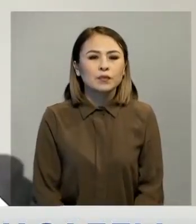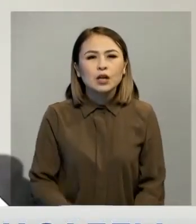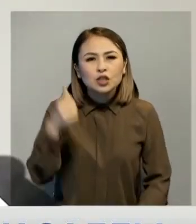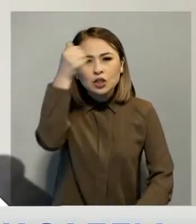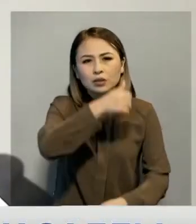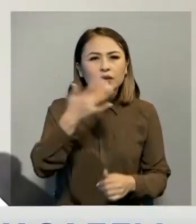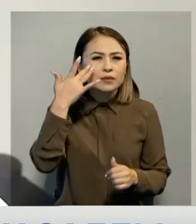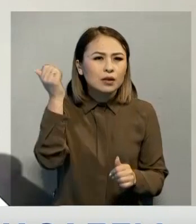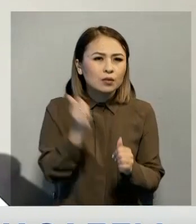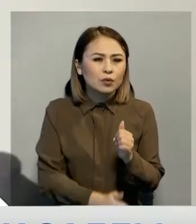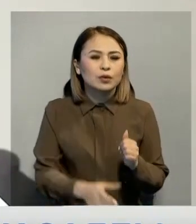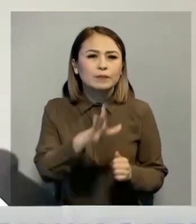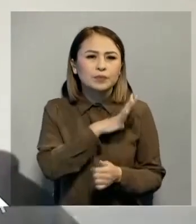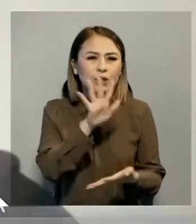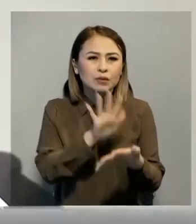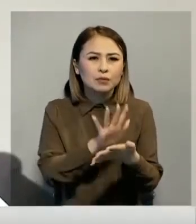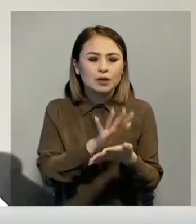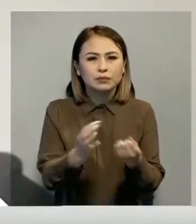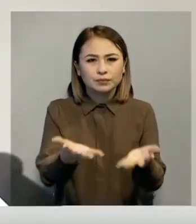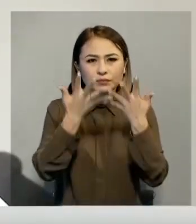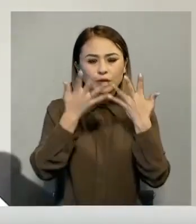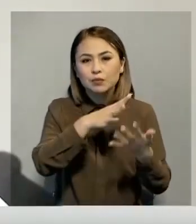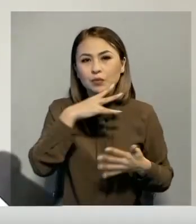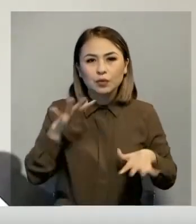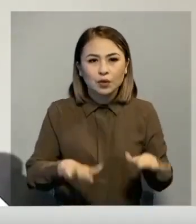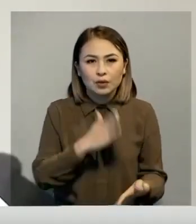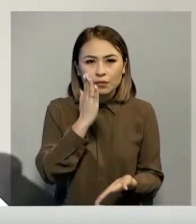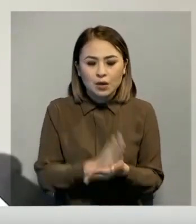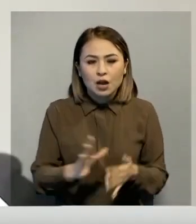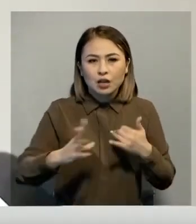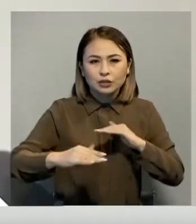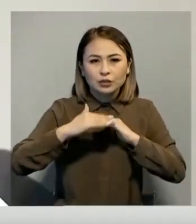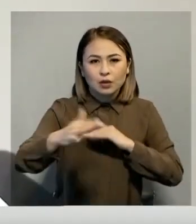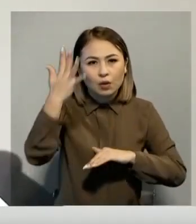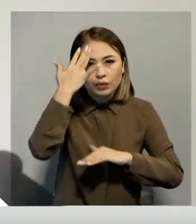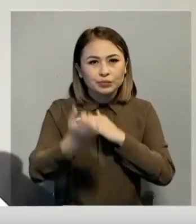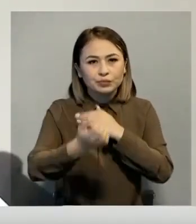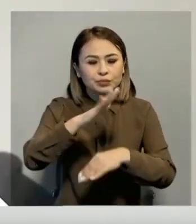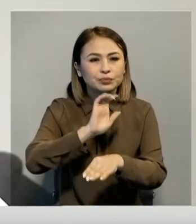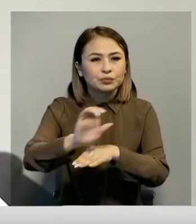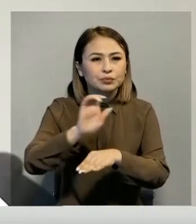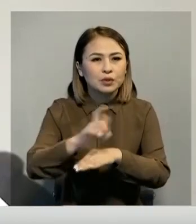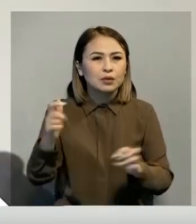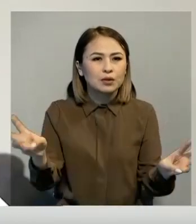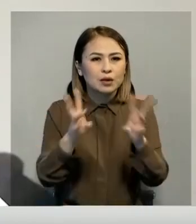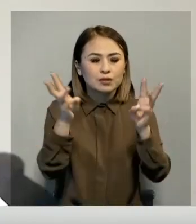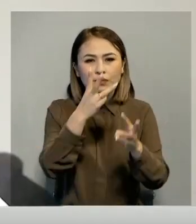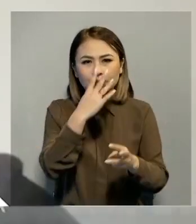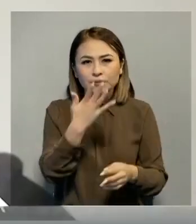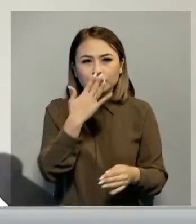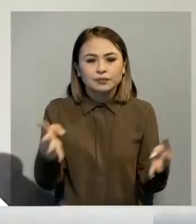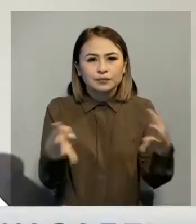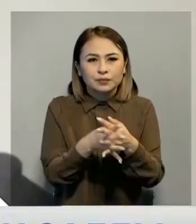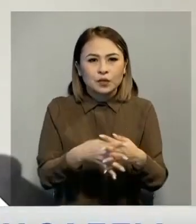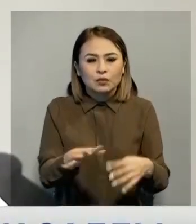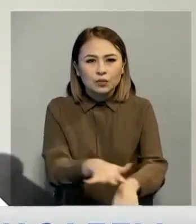Жылдар бойы метанмен ауаны ластап жүрген орындарды көрдік. Алжир шөлінде мұнай өндіру кезінде ілеспе газдарды жағып жіберетін жүйелер ұзақ